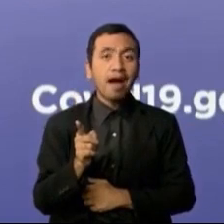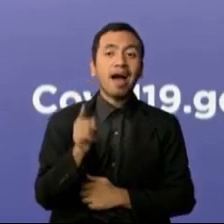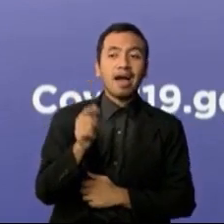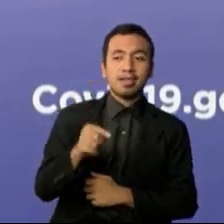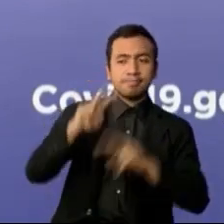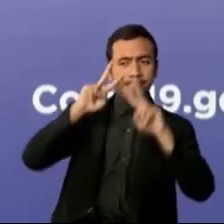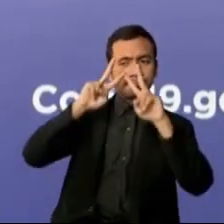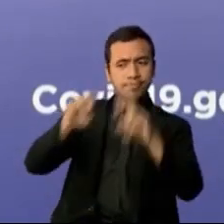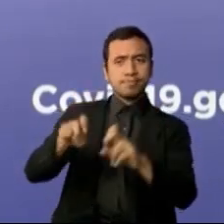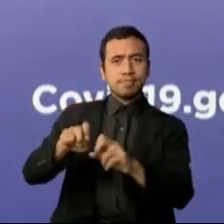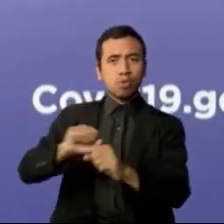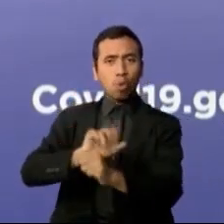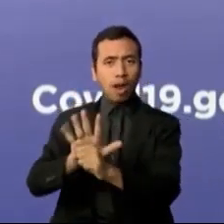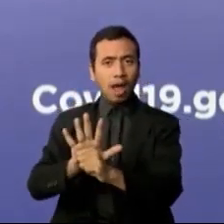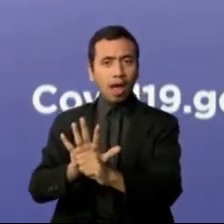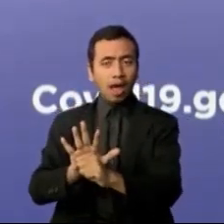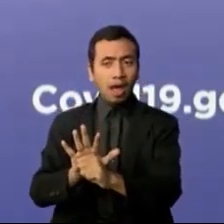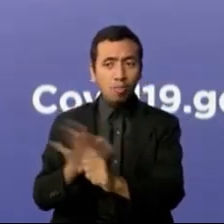copied